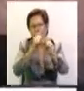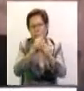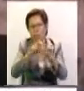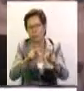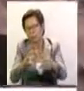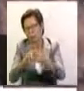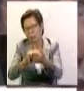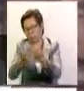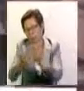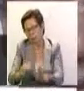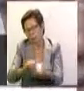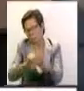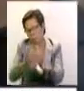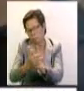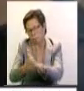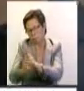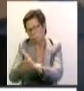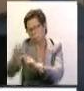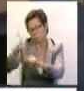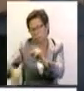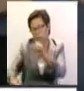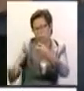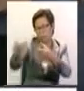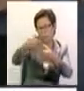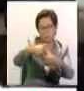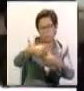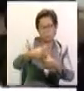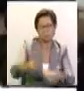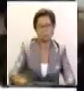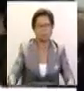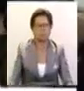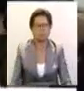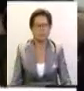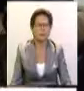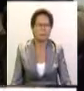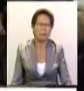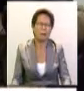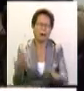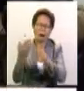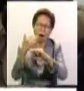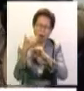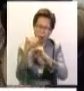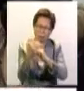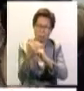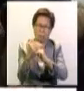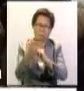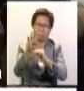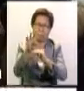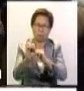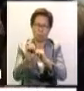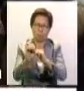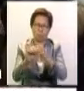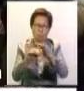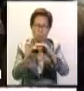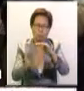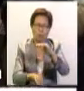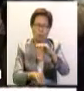menyebabkan beberapa atlet yang berbakat tidak dapat bermain. Tapi kali ini dihadkan hanya kepada